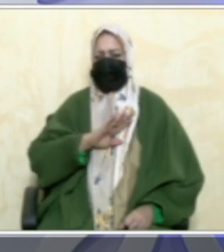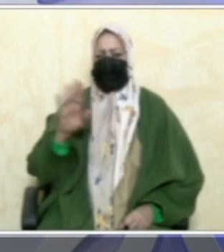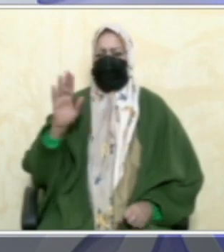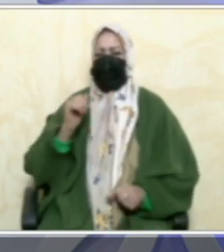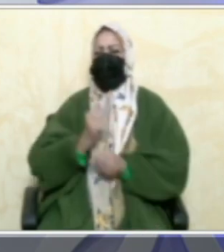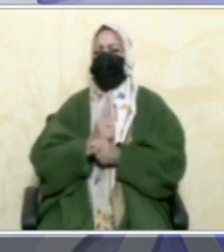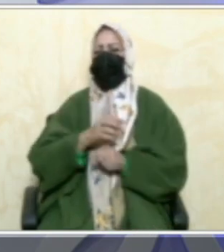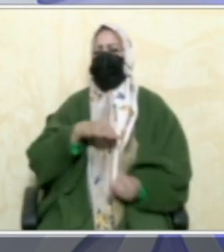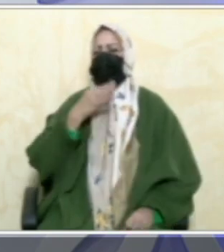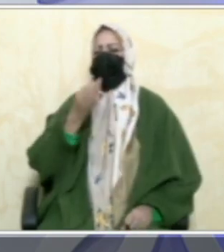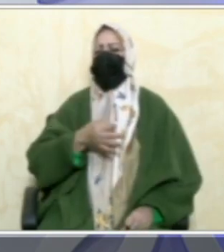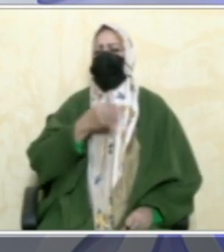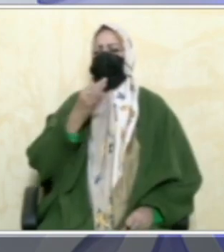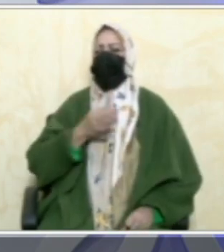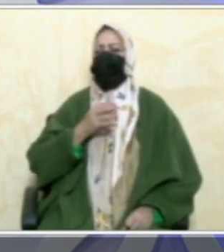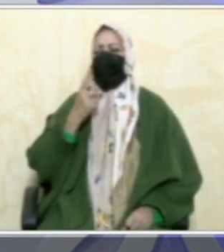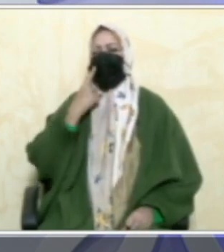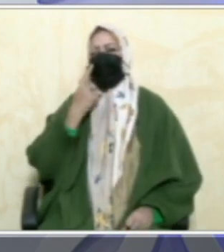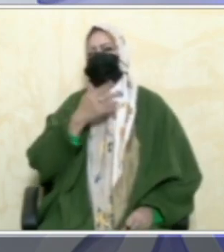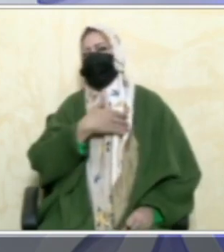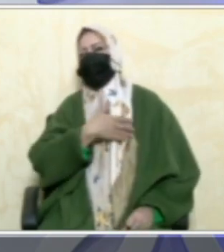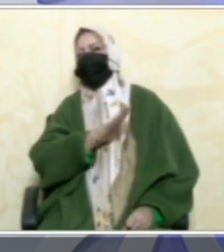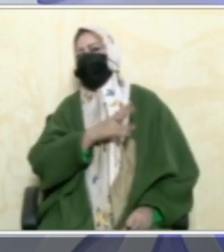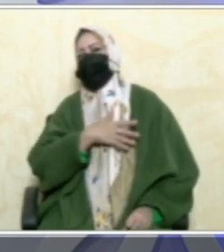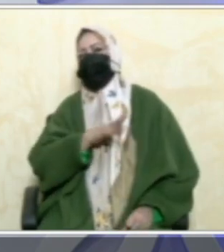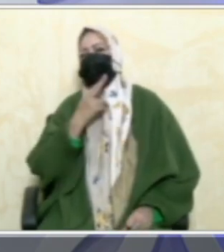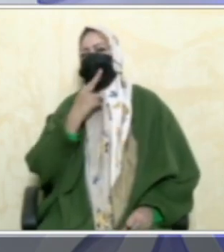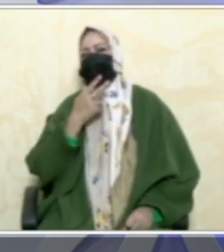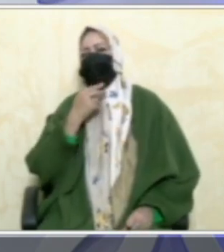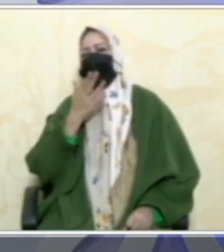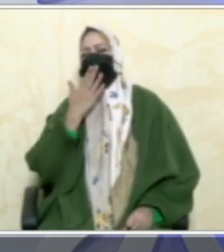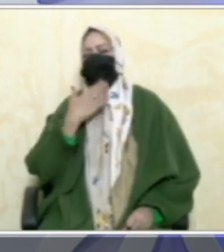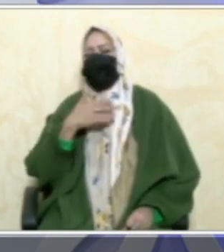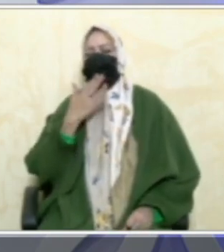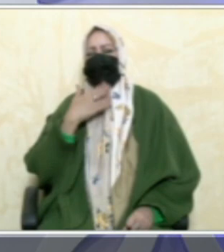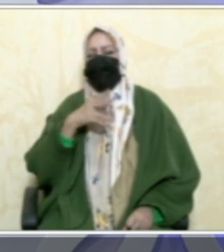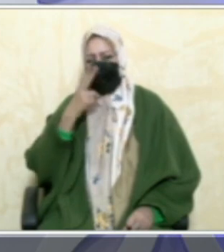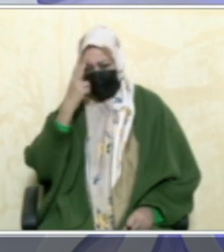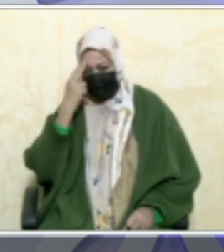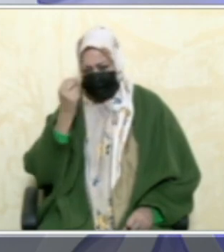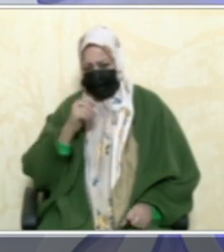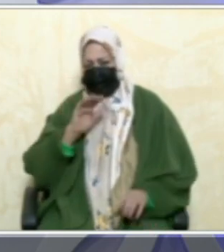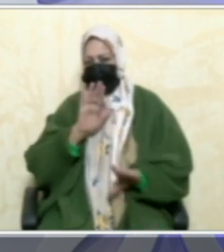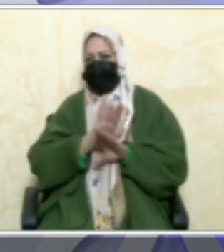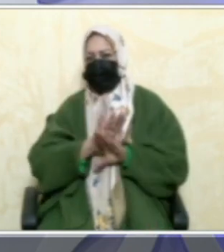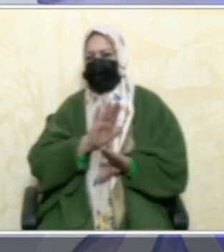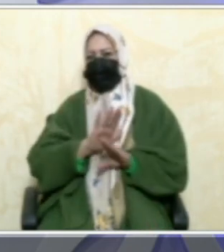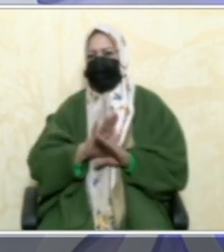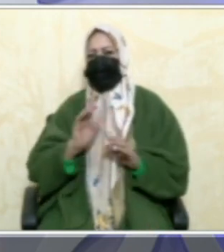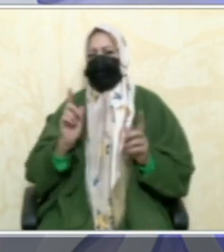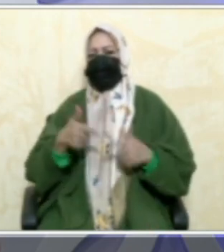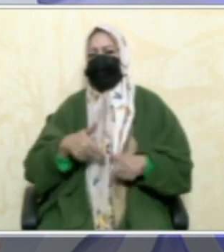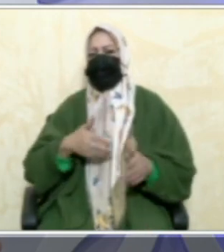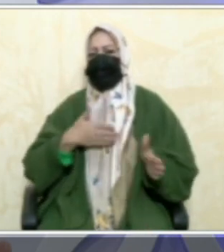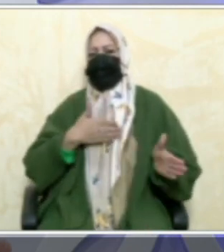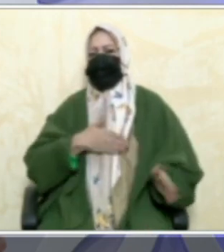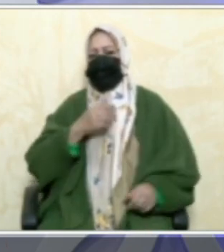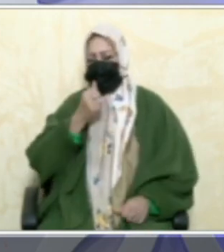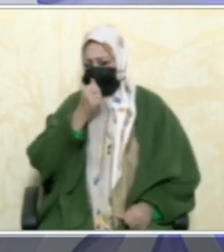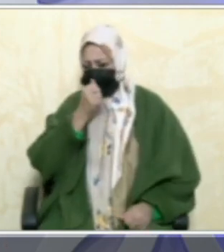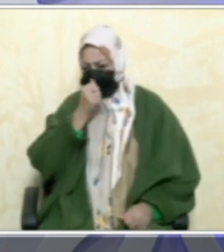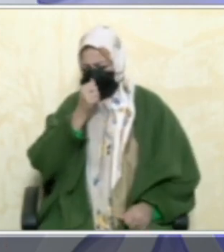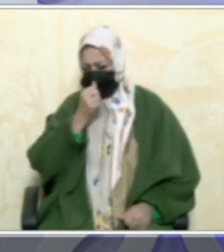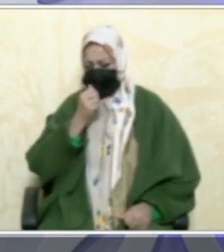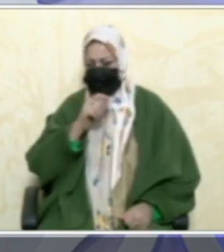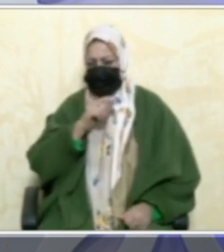يؤذي اليهود، وإنما كل أفعالهم ضد أهل السنة المستضعفين نتيجة تخلي